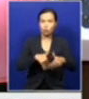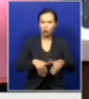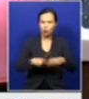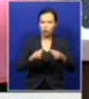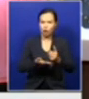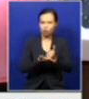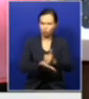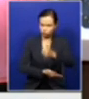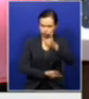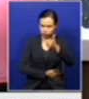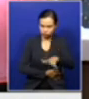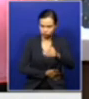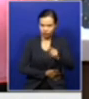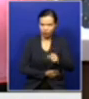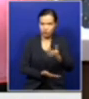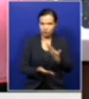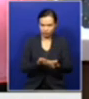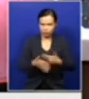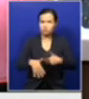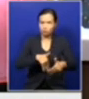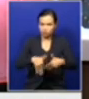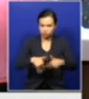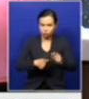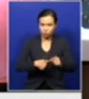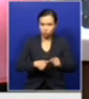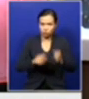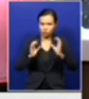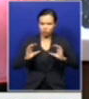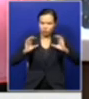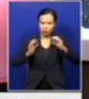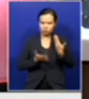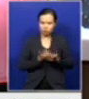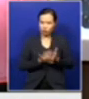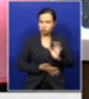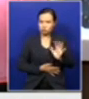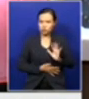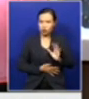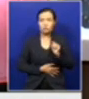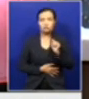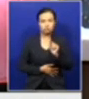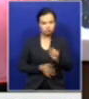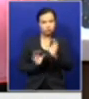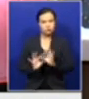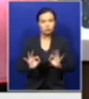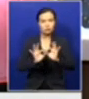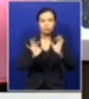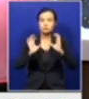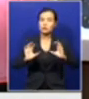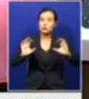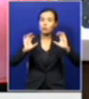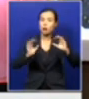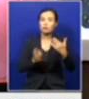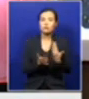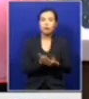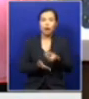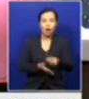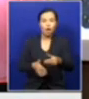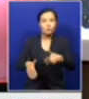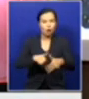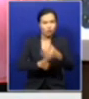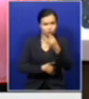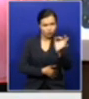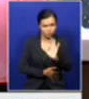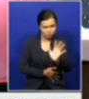ได้ค่ะนี่คือเงินของประชาชนค่ะไม่ใช่เงินของรัฐบาลที่สำคัญค่ะรัฐบาลไม่ได้แจกเงินให้ประชาชนฟรีๆ